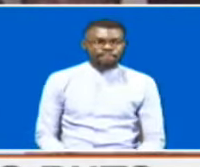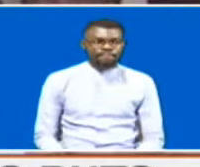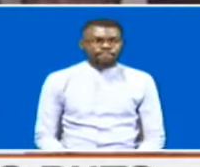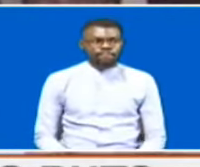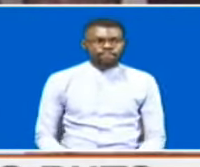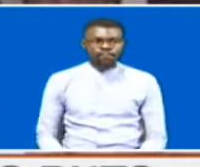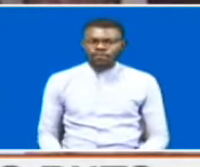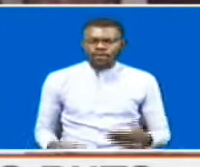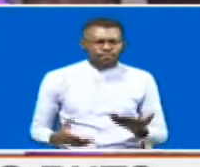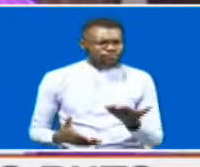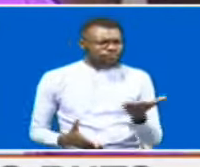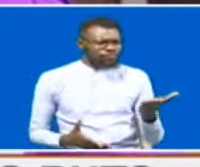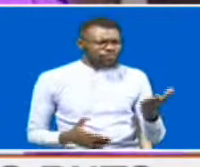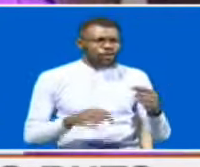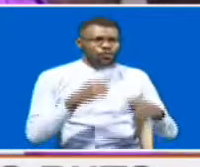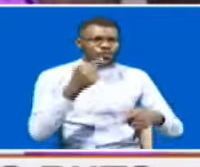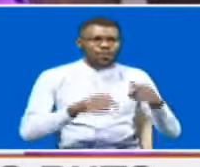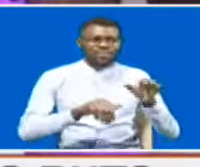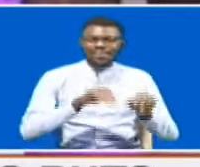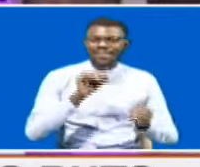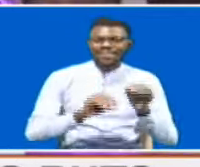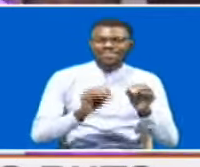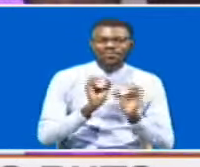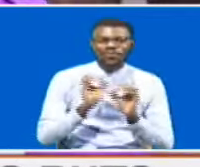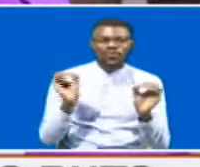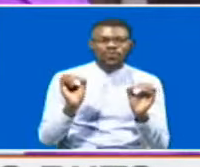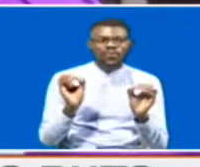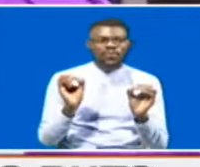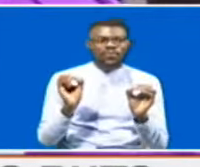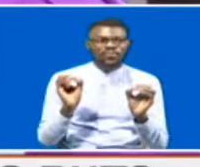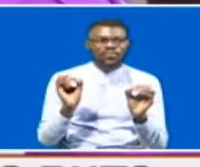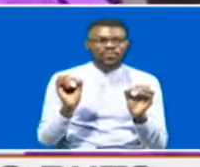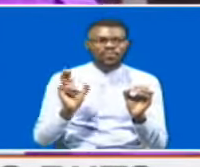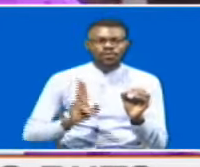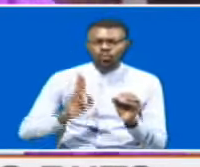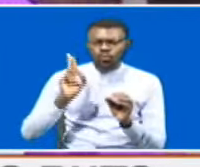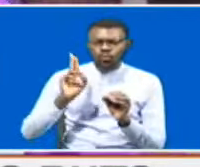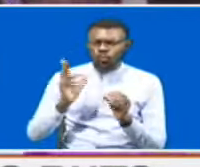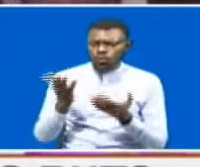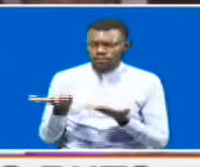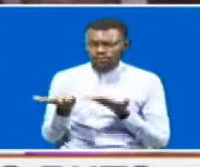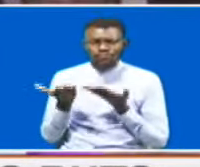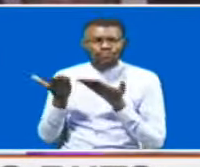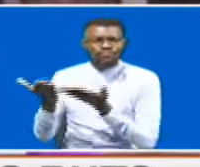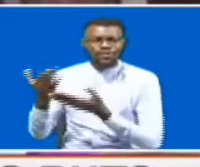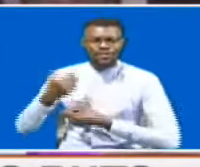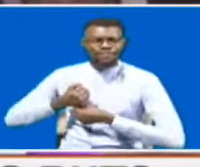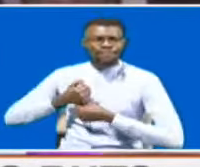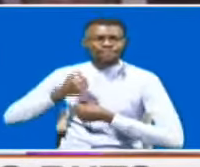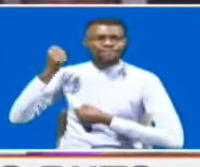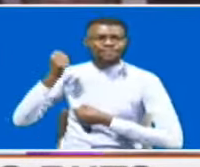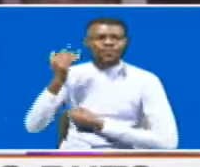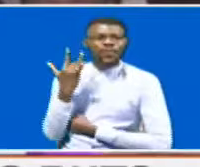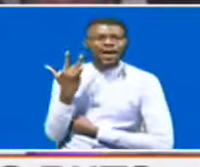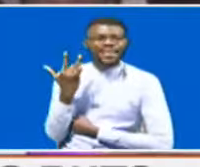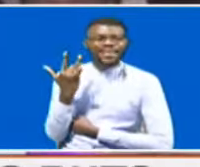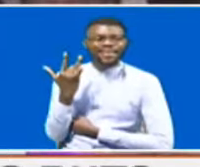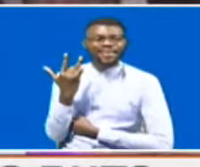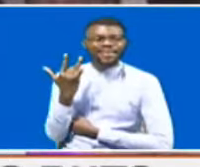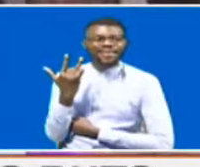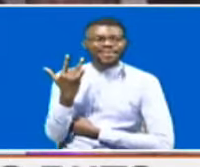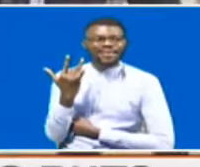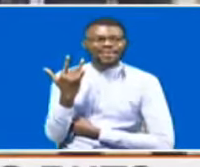Kama nyinyi hamkushinda kura Wycliffe, si Uhuru angelikataa kupeana ile panga ya inji. Angelikataa kupeana